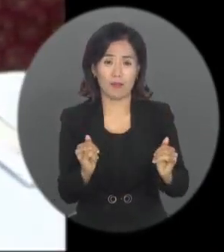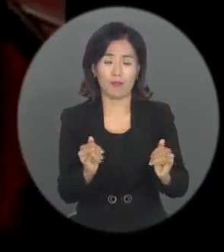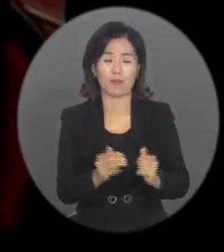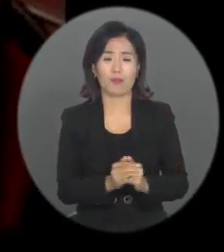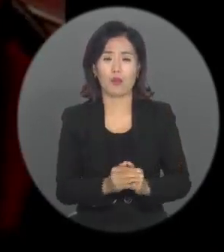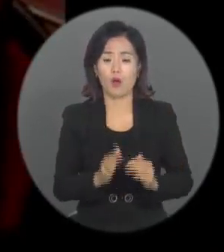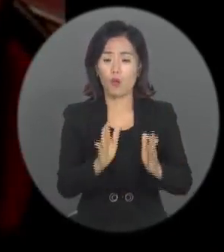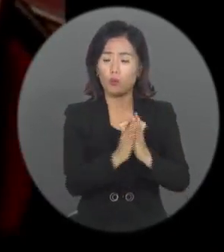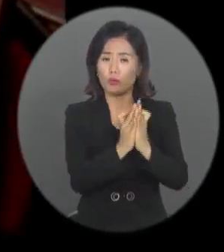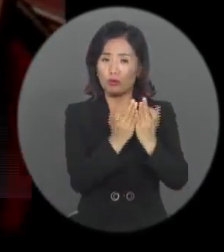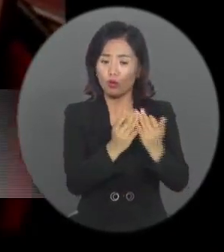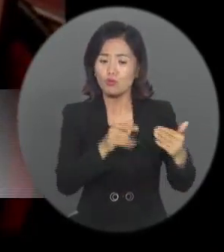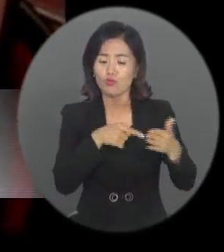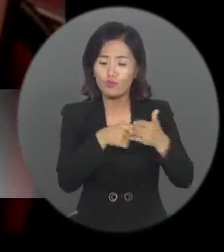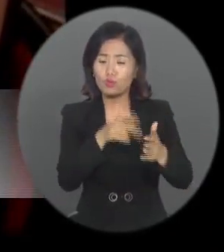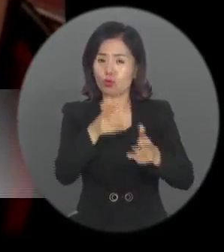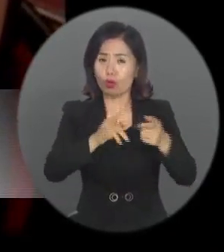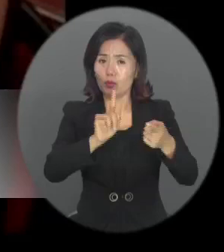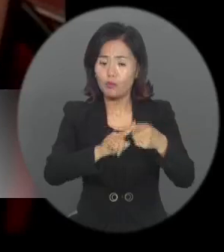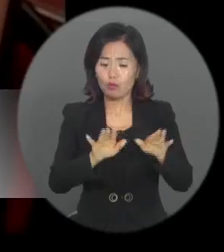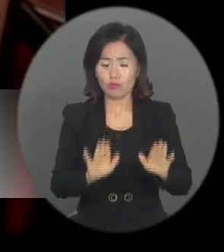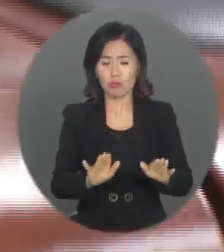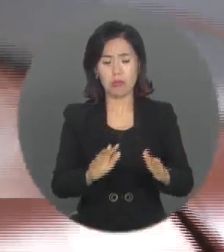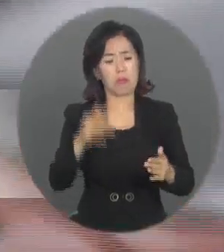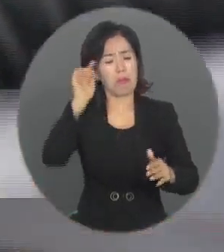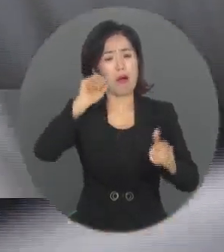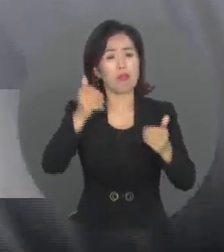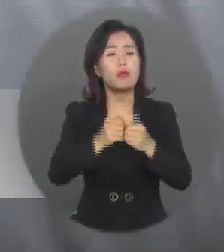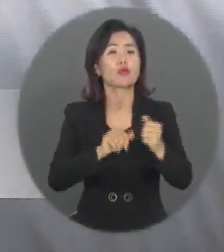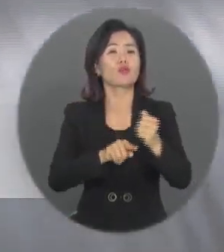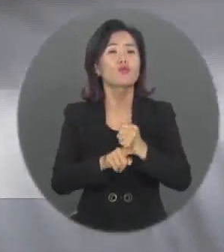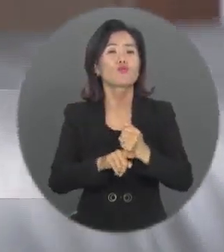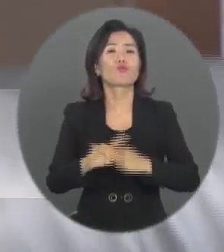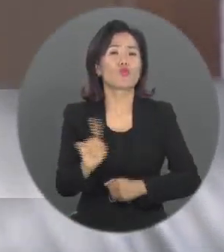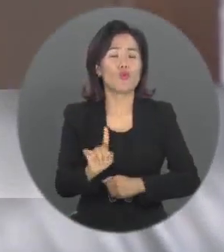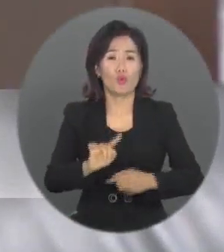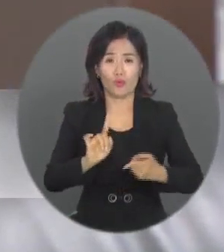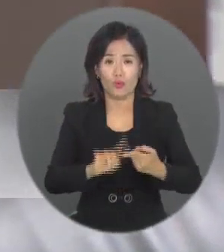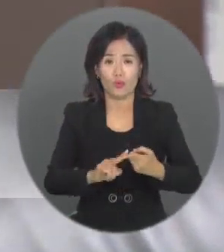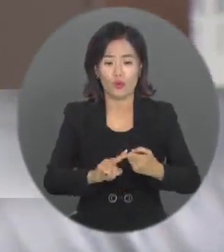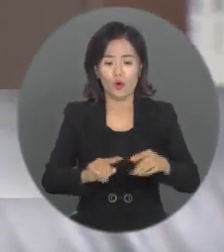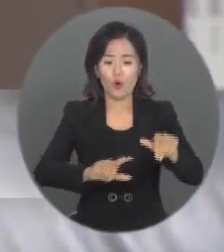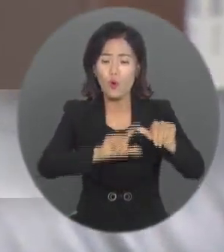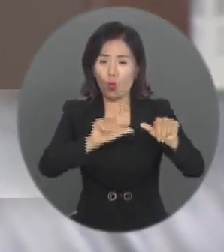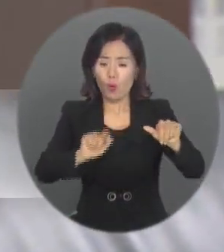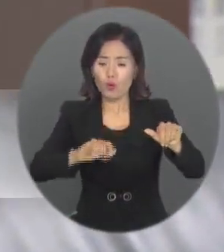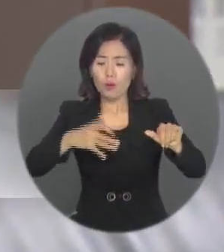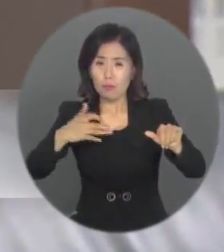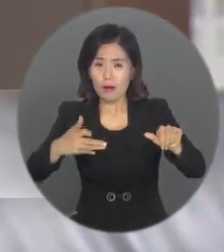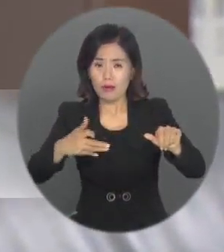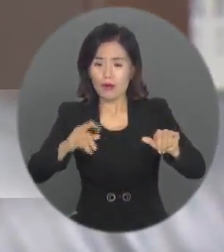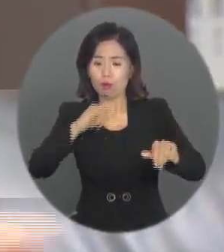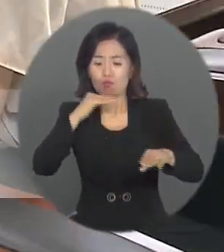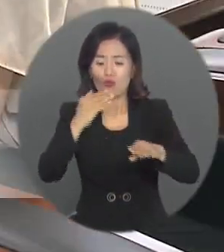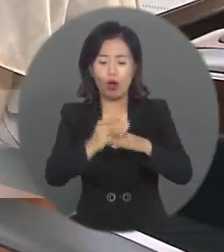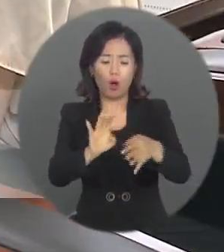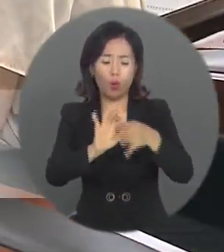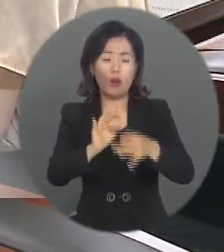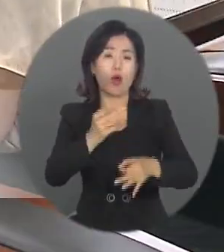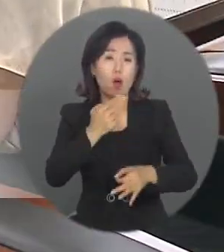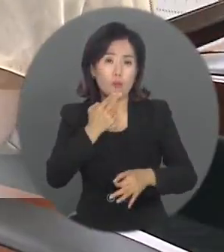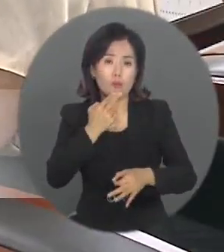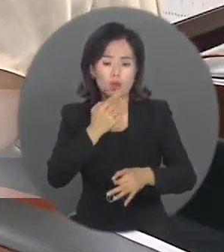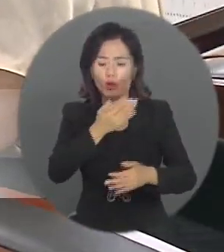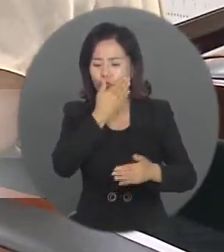본인이 직접 추진했던 사업을 이제 와서 반대하는 이유에 대해 물었더니 5.18이 북한과 관련이 없다는 것을